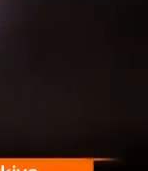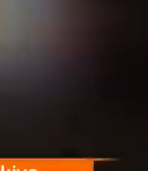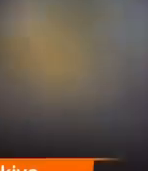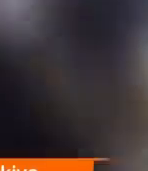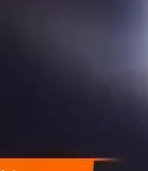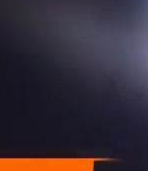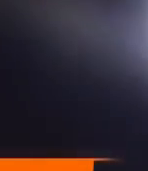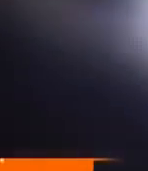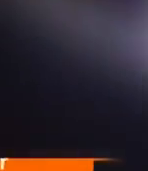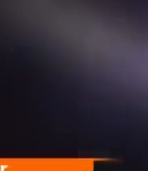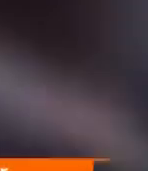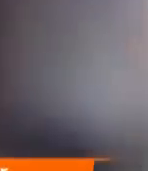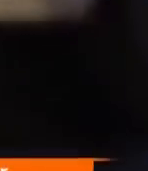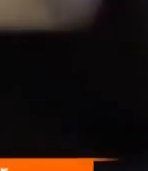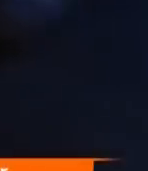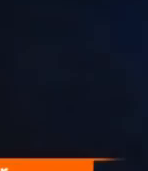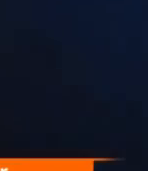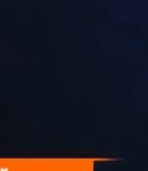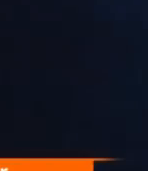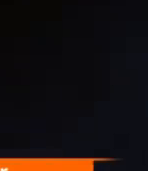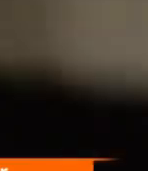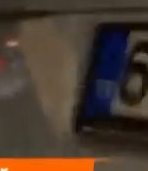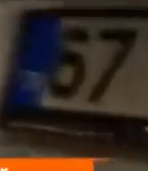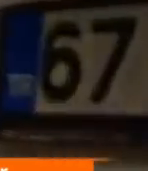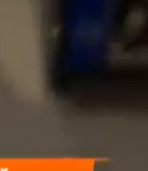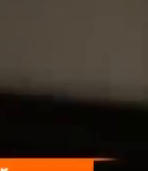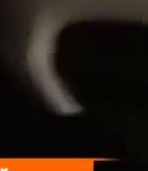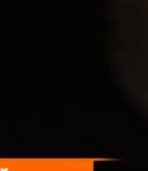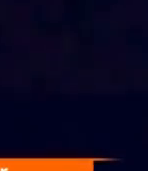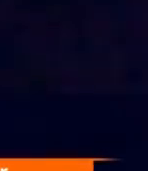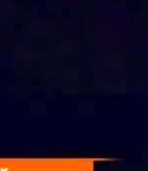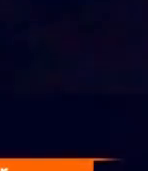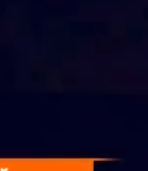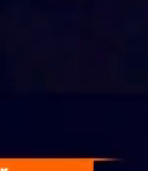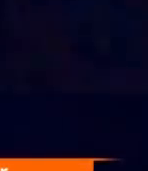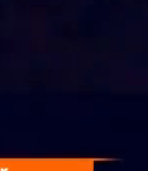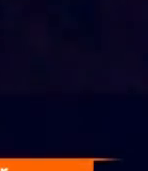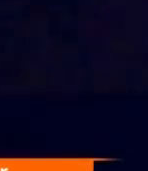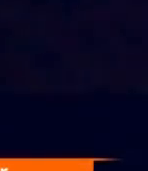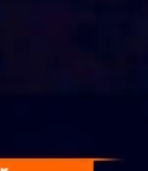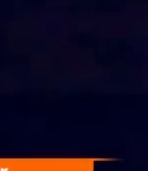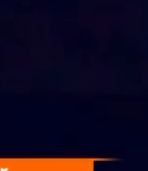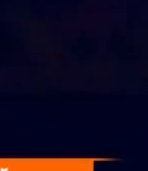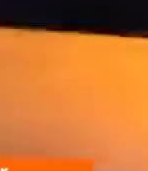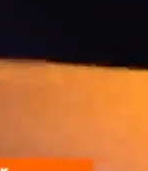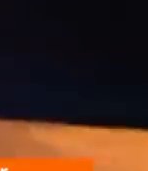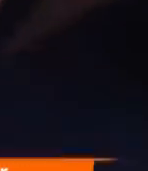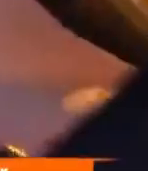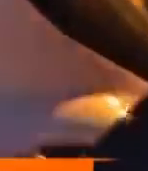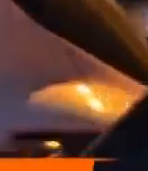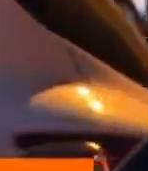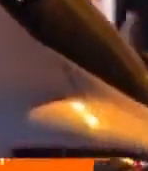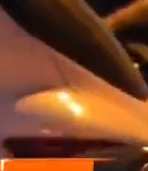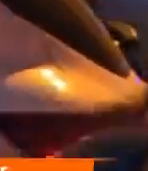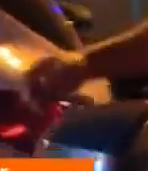İstanbul'un en işlek caddeleri, sokakları işgal altında. ATV Haber'den değnekçi terörü dosyası. Özel görüntülerle birazdan.